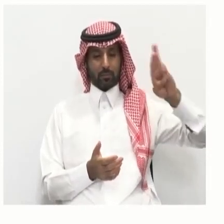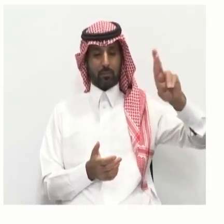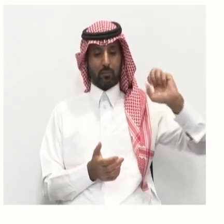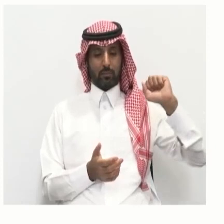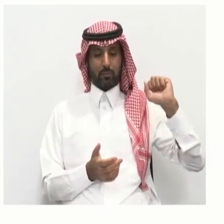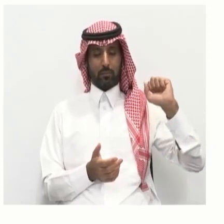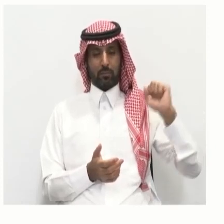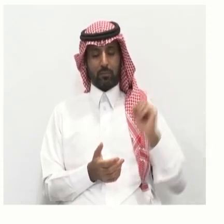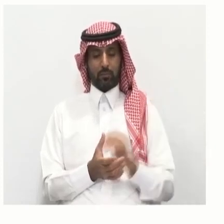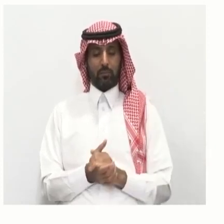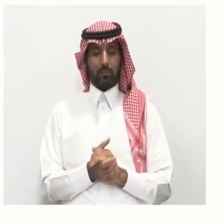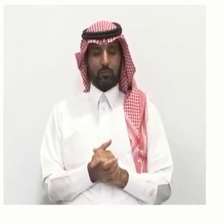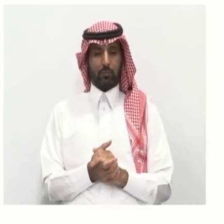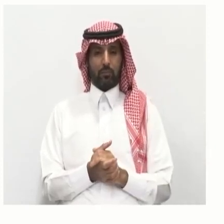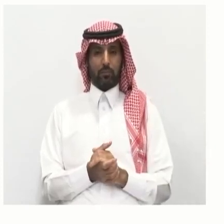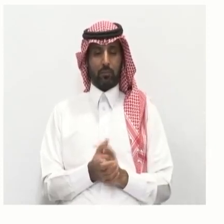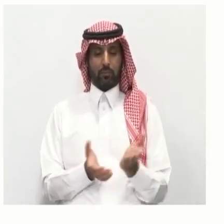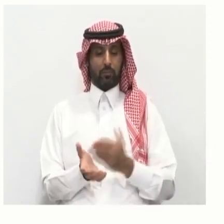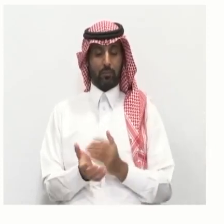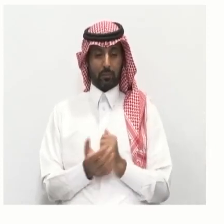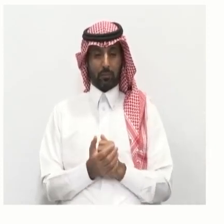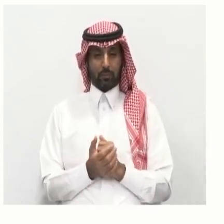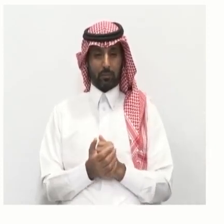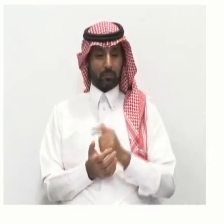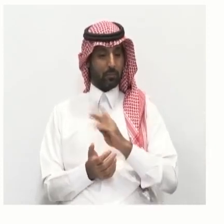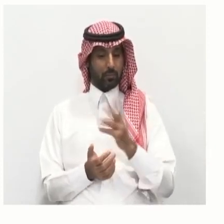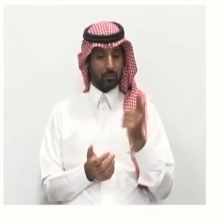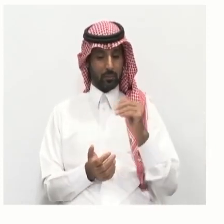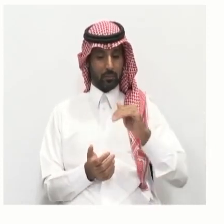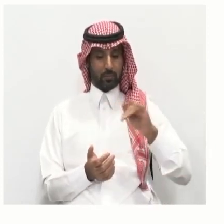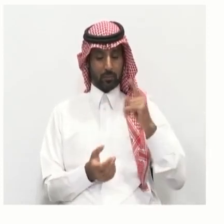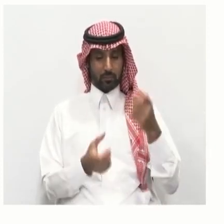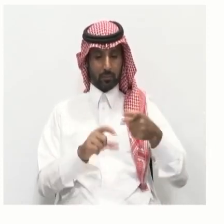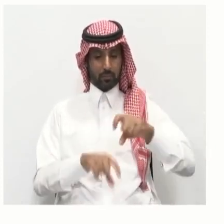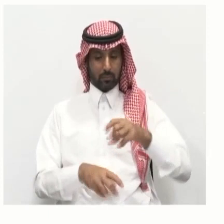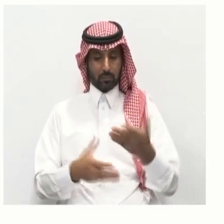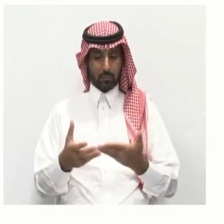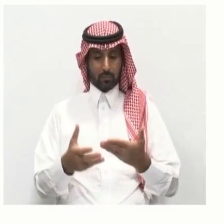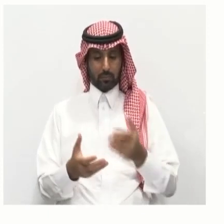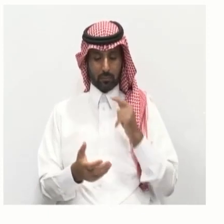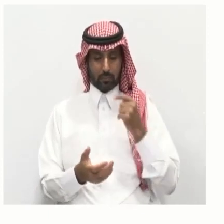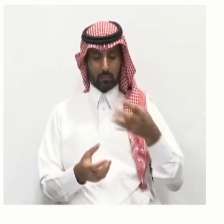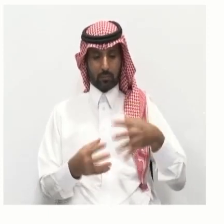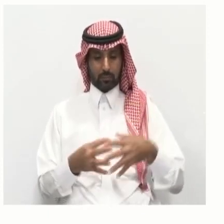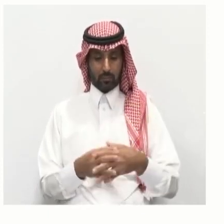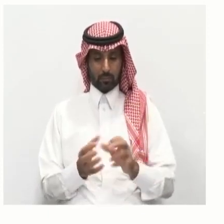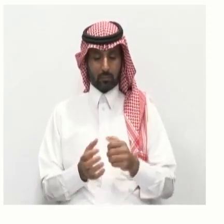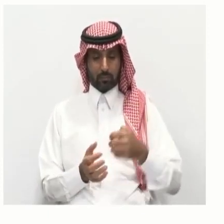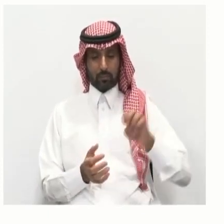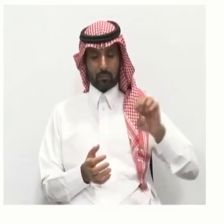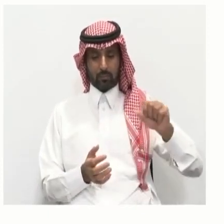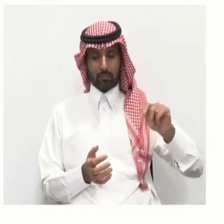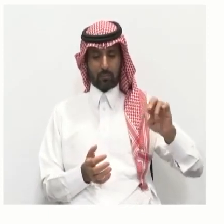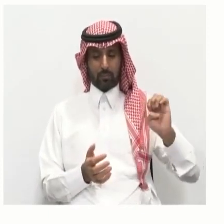بي ار nh اش ف بيار هذ بالنسبه لايش بالنسبه لمعادله التفاعل بالنسبه لمعادله